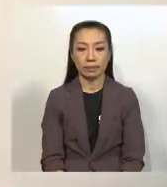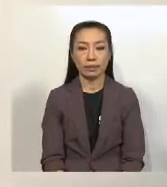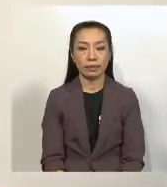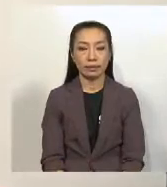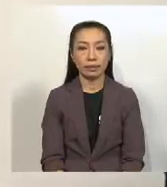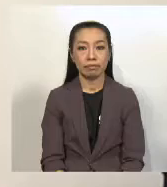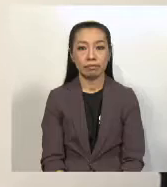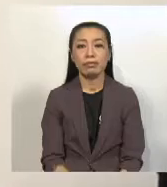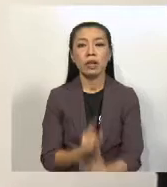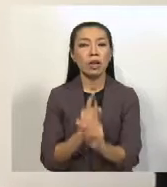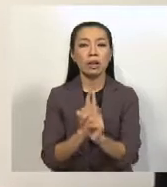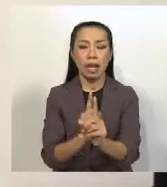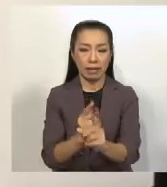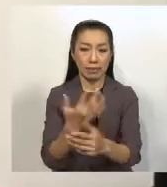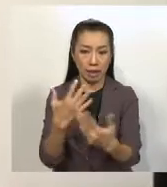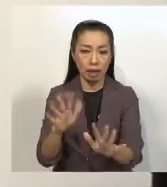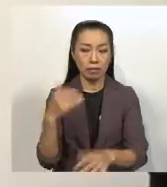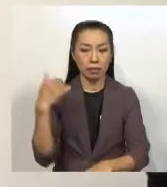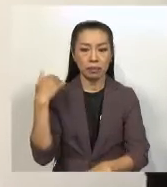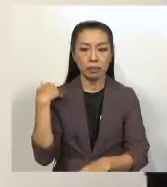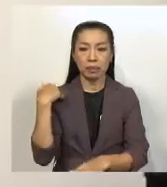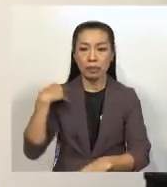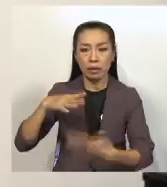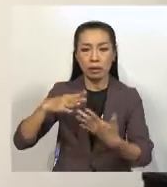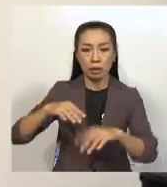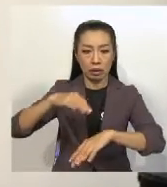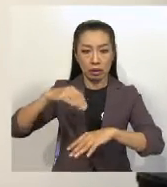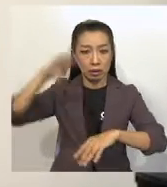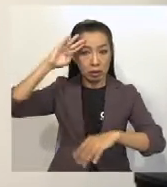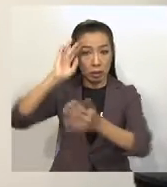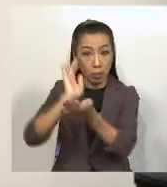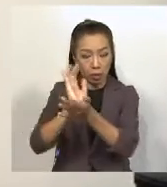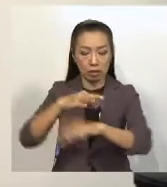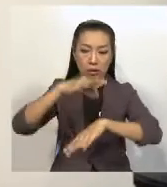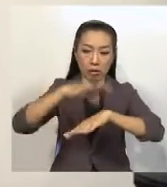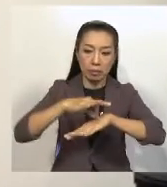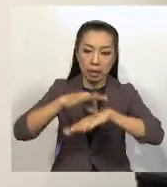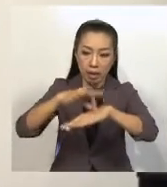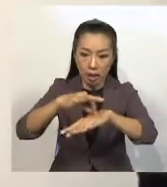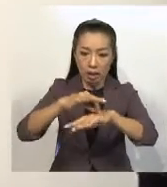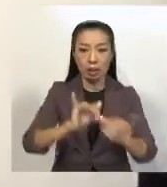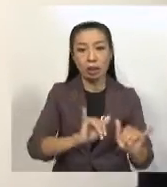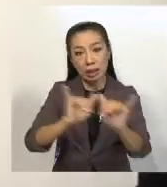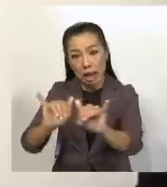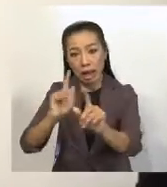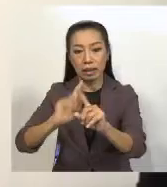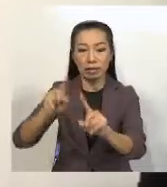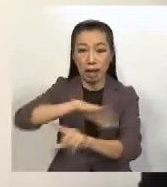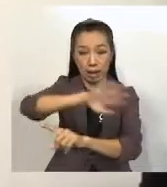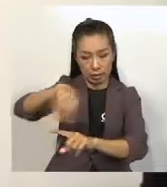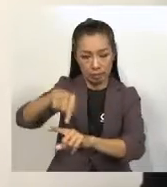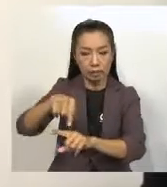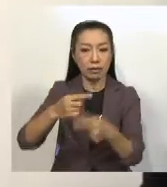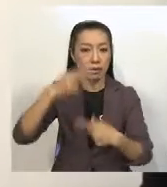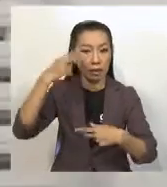ก็เป็นไปตามโผนะคะส่วนการแต่งตั้งโยกย้ายข้าราชการตำรวจพันตำรวจเอกกฤษณะพัฒนาเจริญร